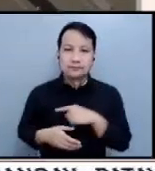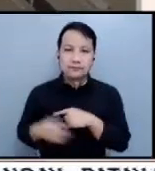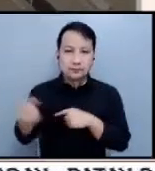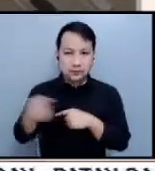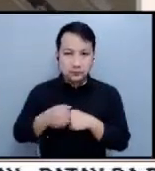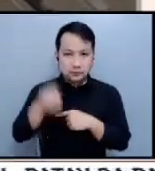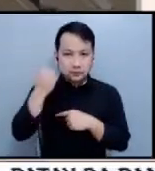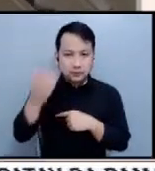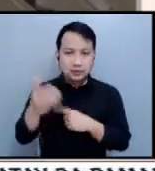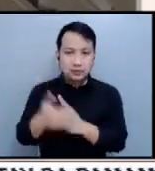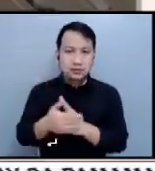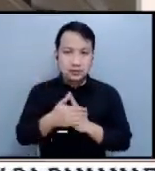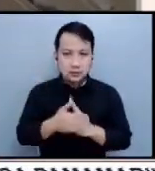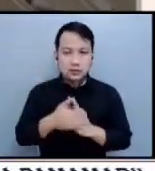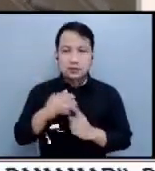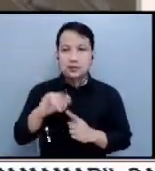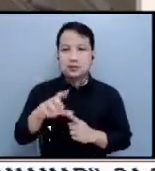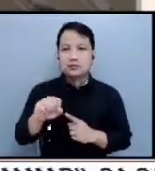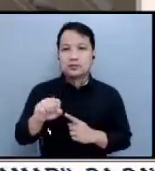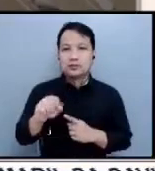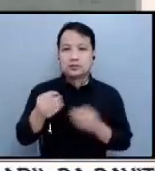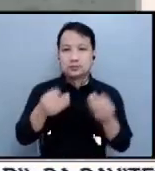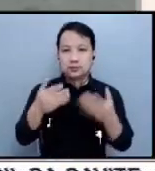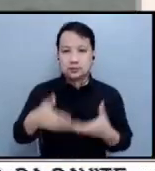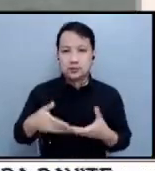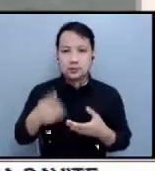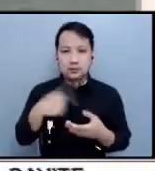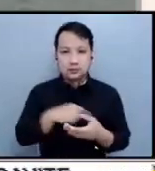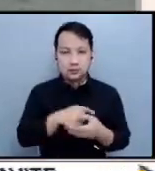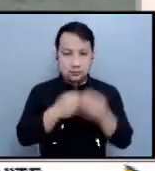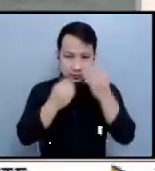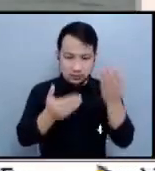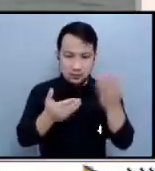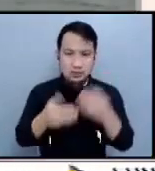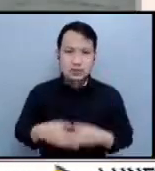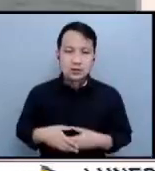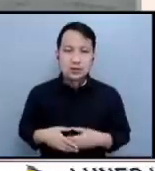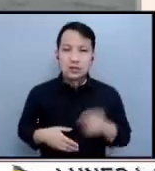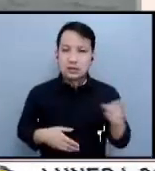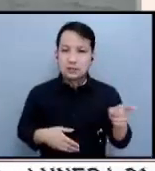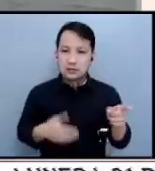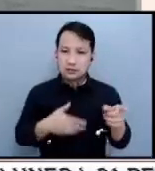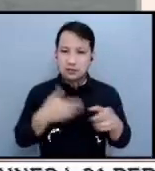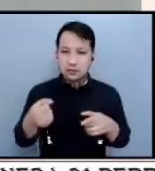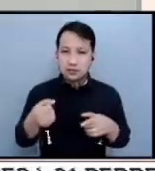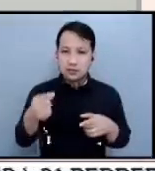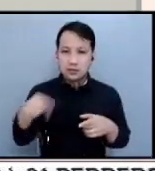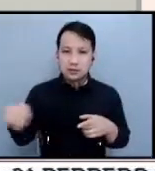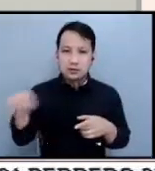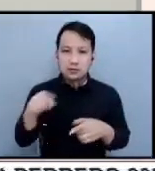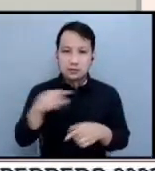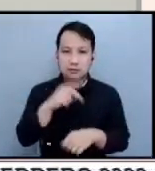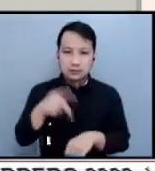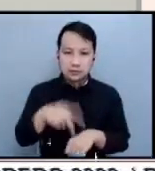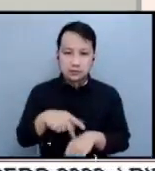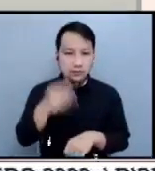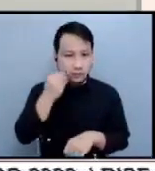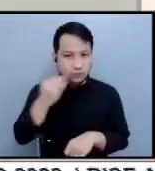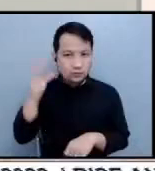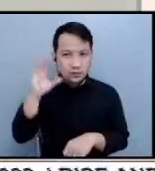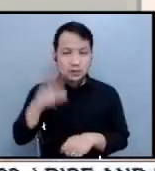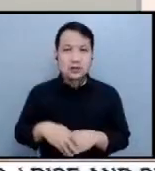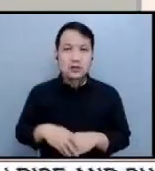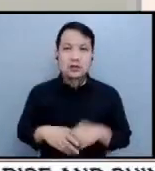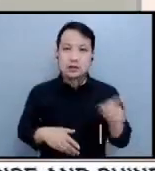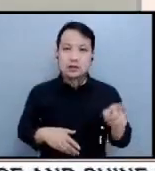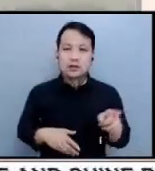isolation facilities. Meron lang kasi mga sitwasyon na paalis papuntang Pilipinas, pauwi, tapos sa testing sa